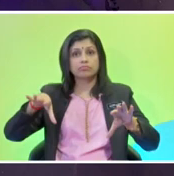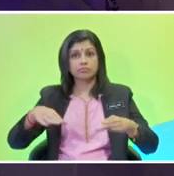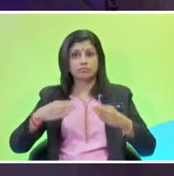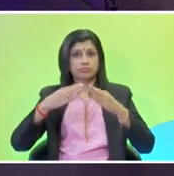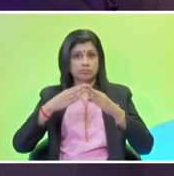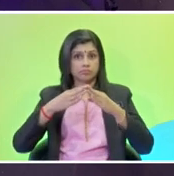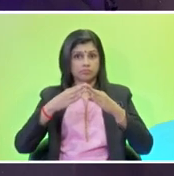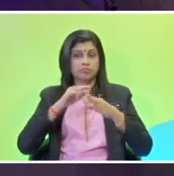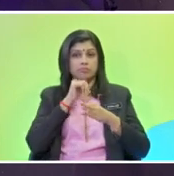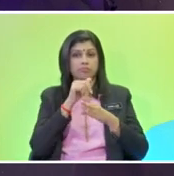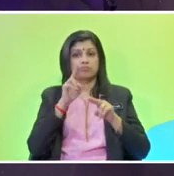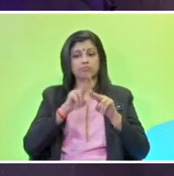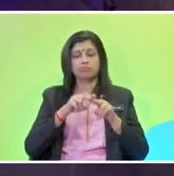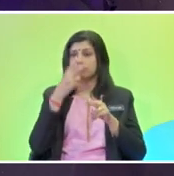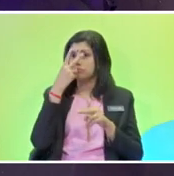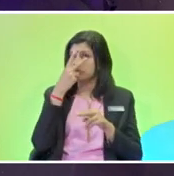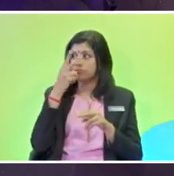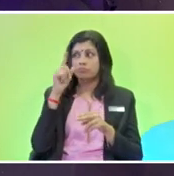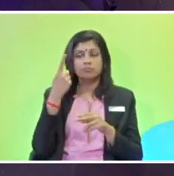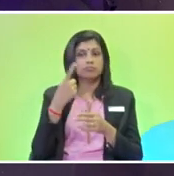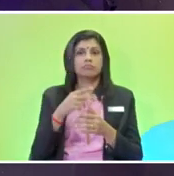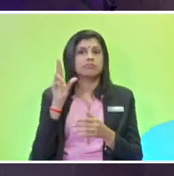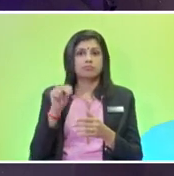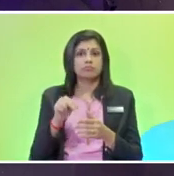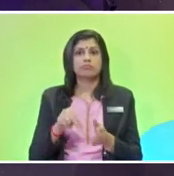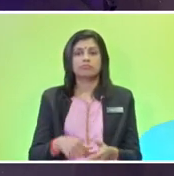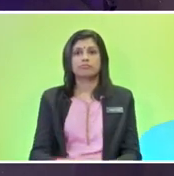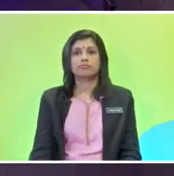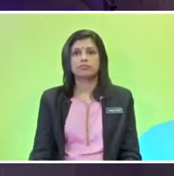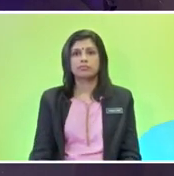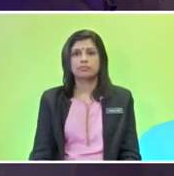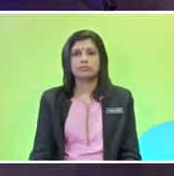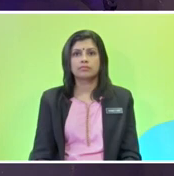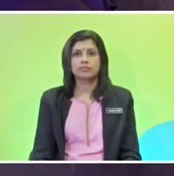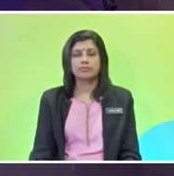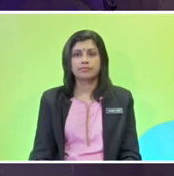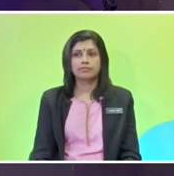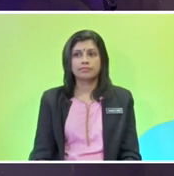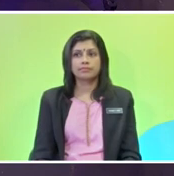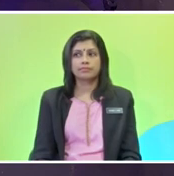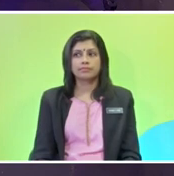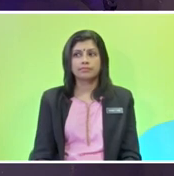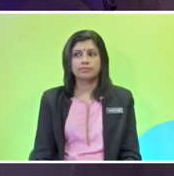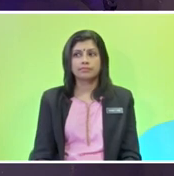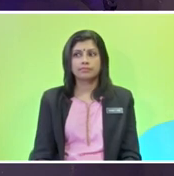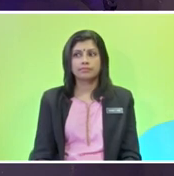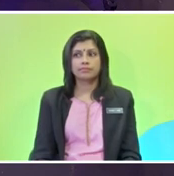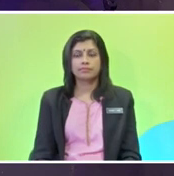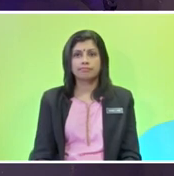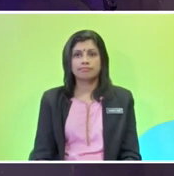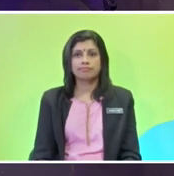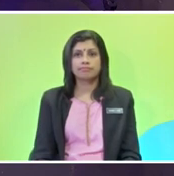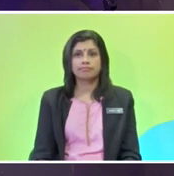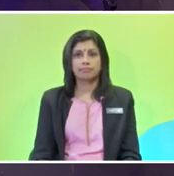Cikgu, soalan seterusnya, adakah ia menggunakan angka yang lebih besar? Mungkin. Sebab lingkungan 10,000. Belum lagi